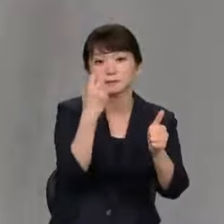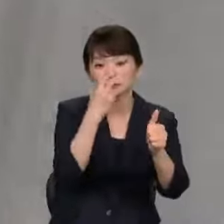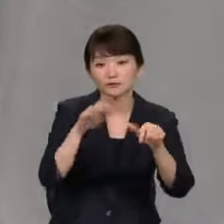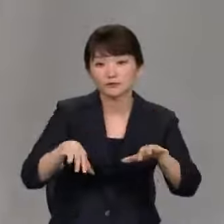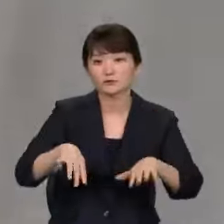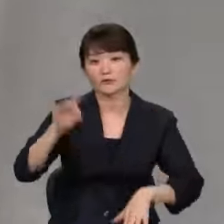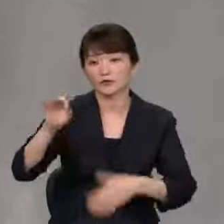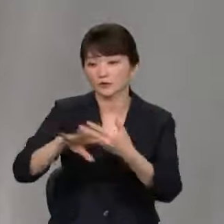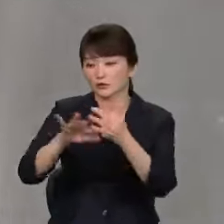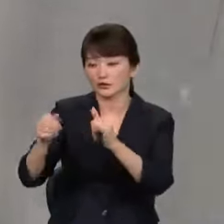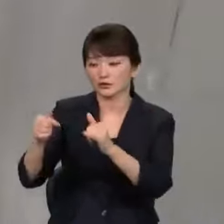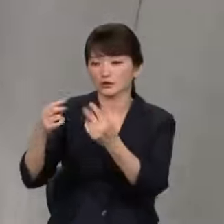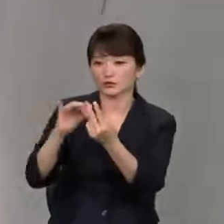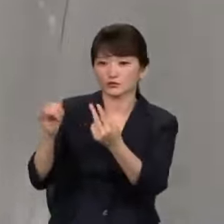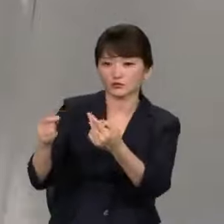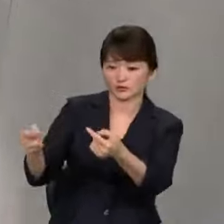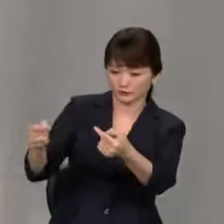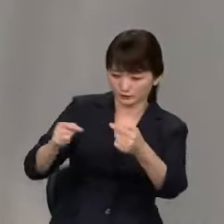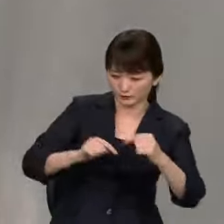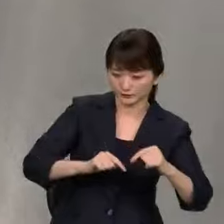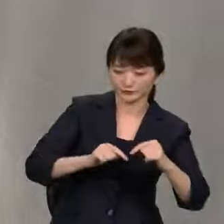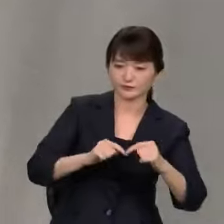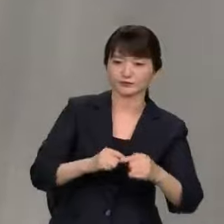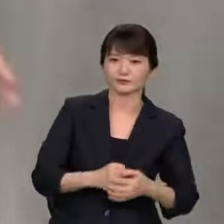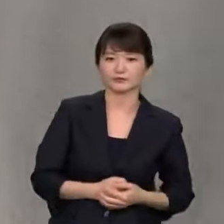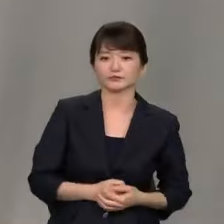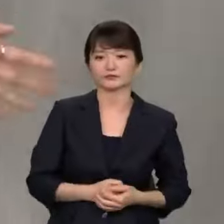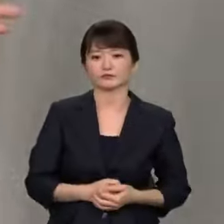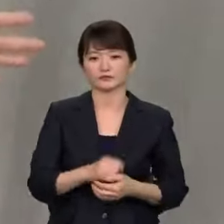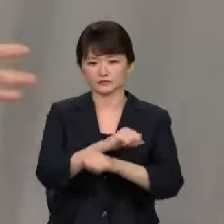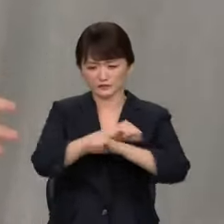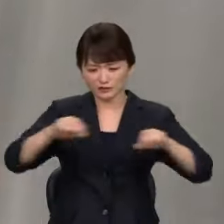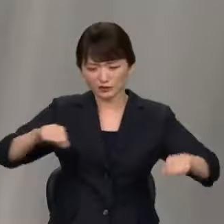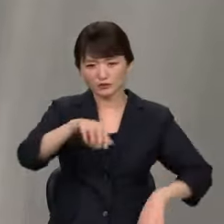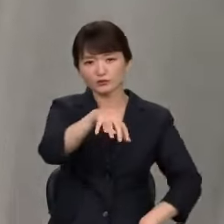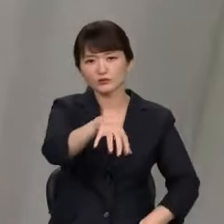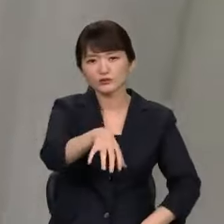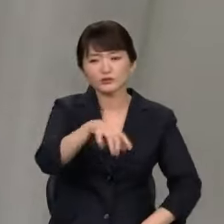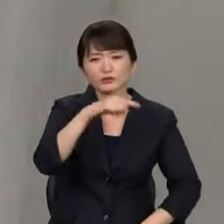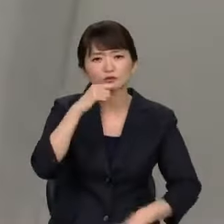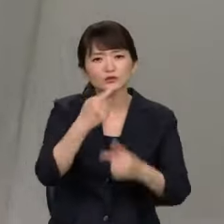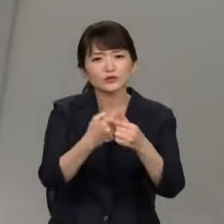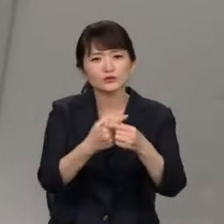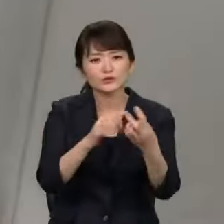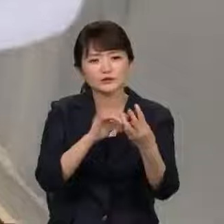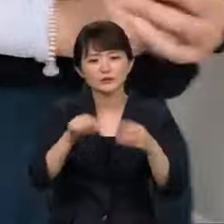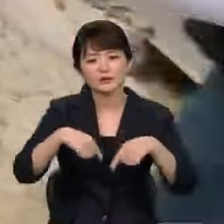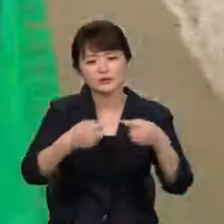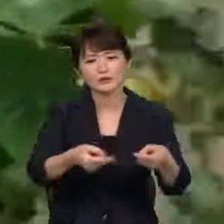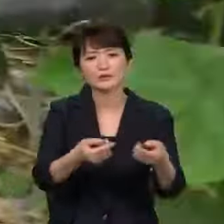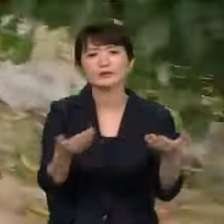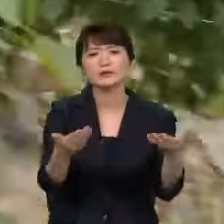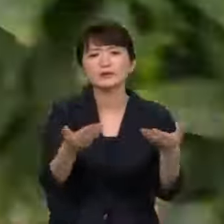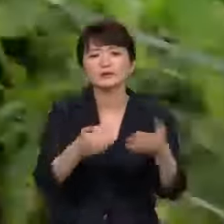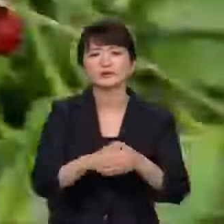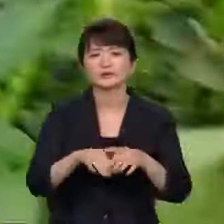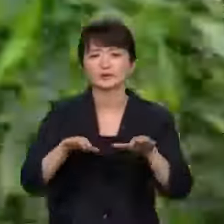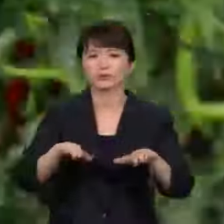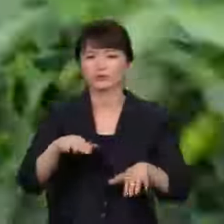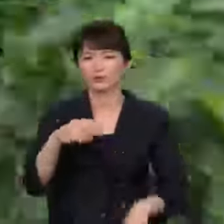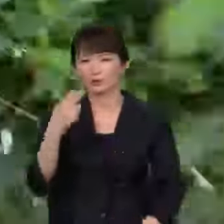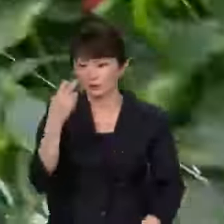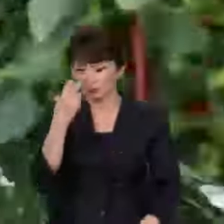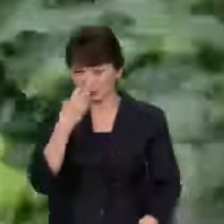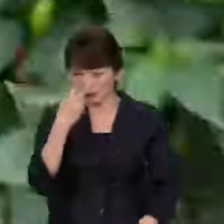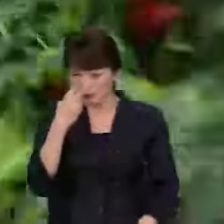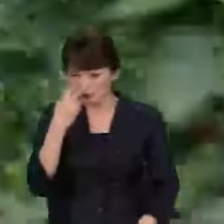처음으로 외국인 근로자 두 명이 합류를 했다고 합니다. 이 넓은 고추밭에 단 3명이 일을 하는 건데요. 오늘 저희 취재진도